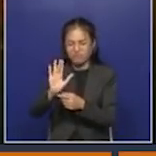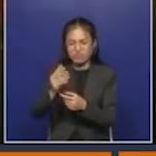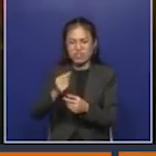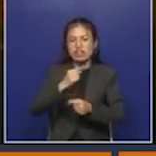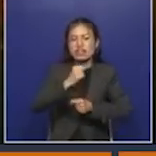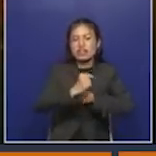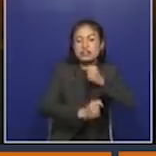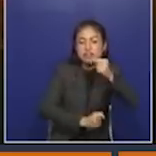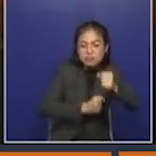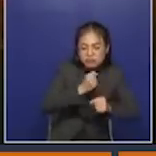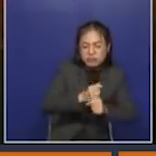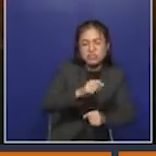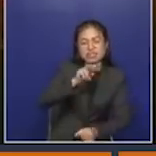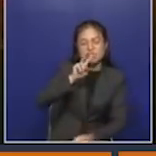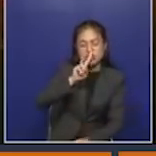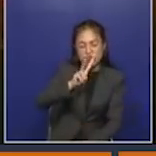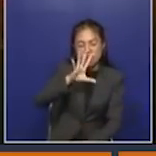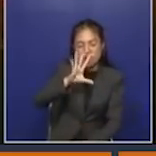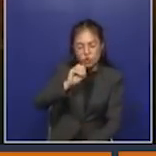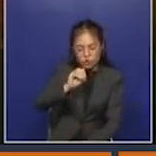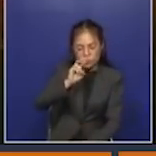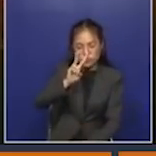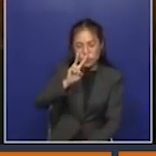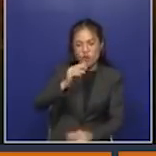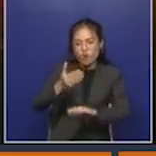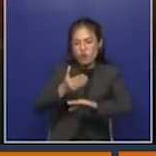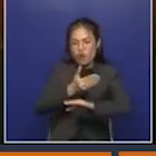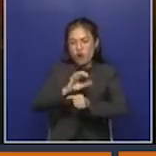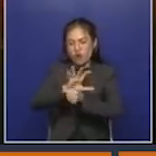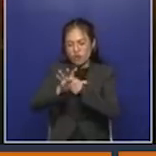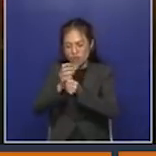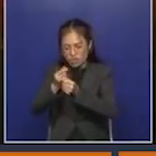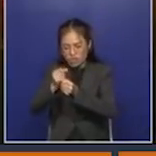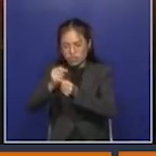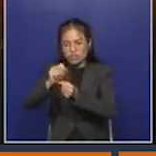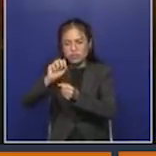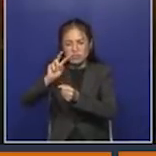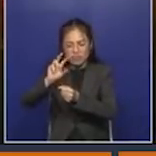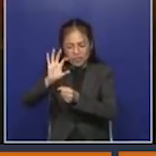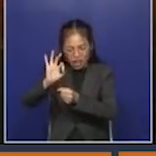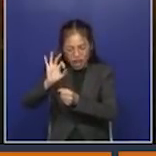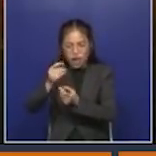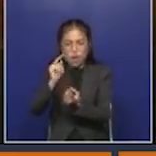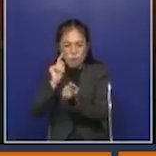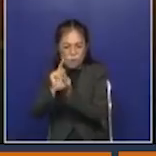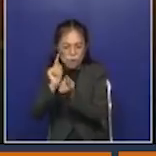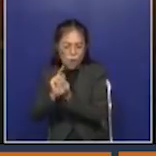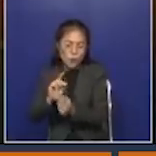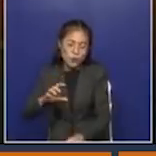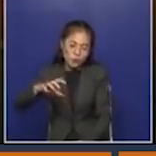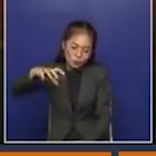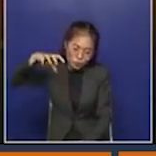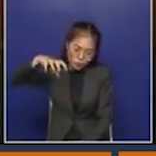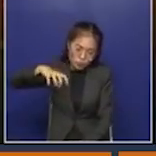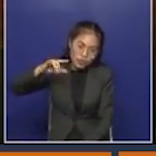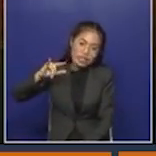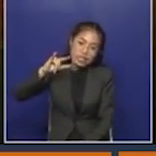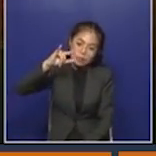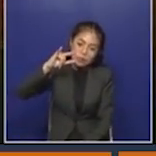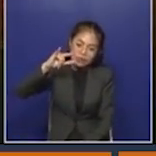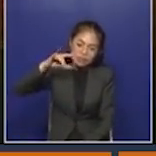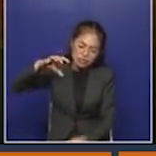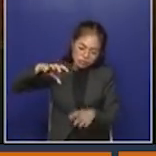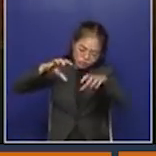ปี 2562ก่อนที่จะมีเหตุการณ์โคบิเนี่ยเราก็เจอว่าว่าบรรดาสนามบินต่างๆนะคะที่กรมท่าอากาศยาน